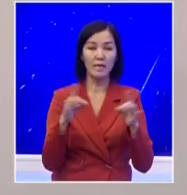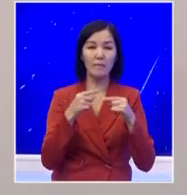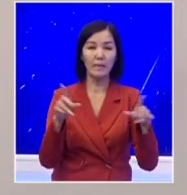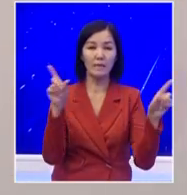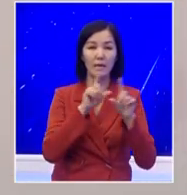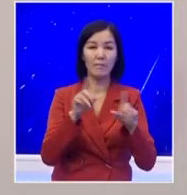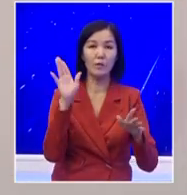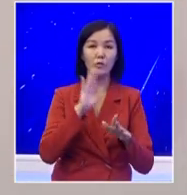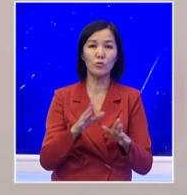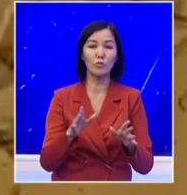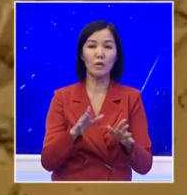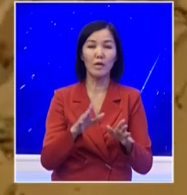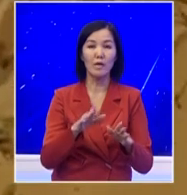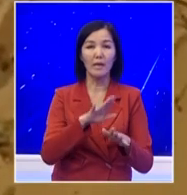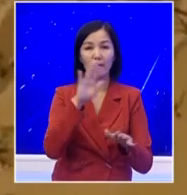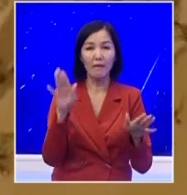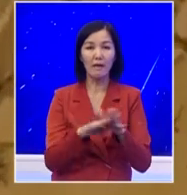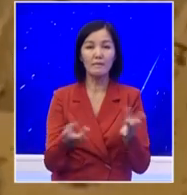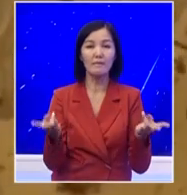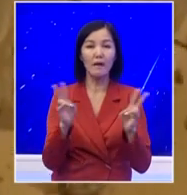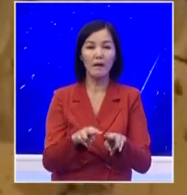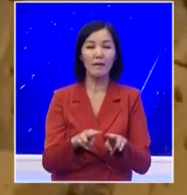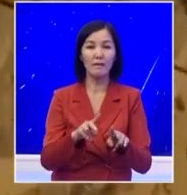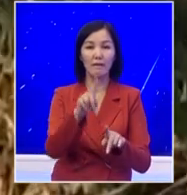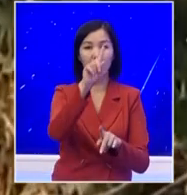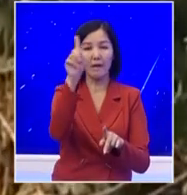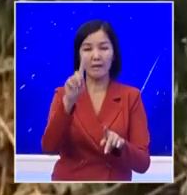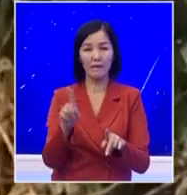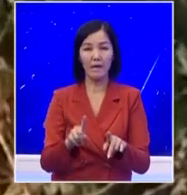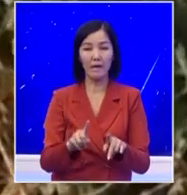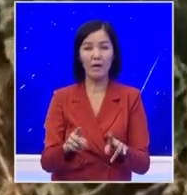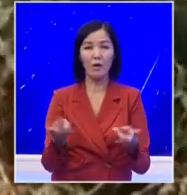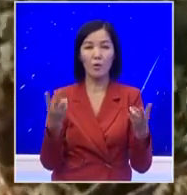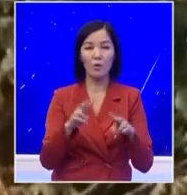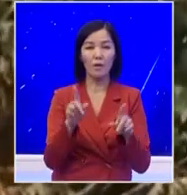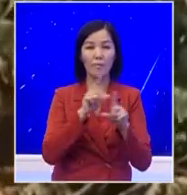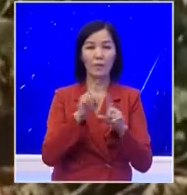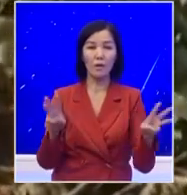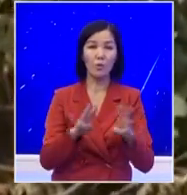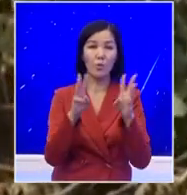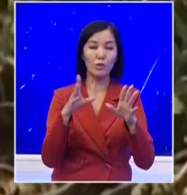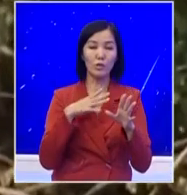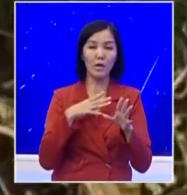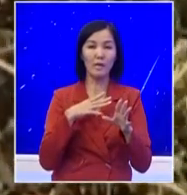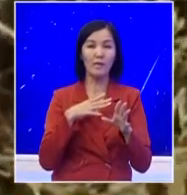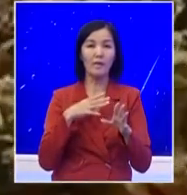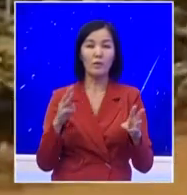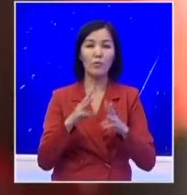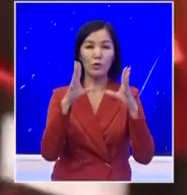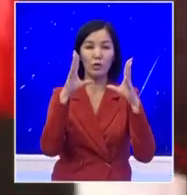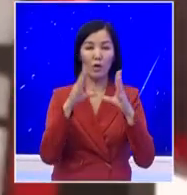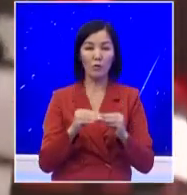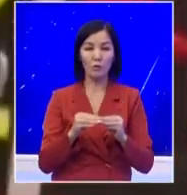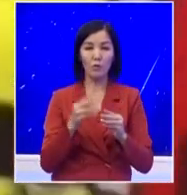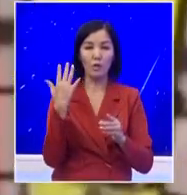де ғимараттар су астында қалды. Аймақта найзағай түсуі салдарынан бірнеше ғимаратта өрт шықты. Тілсіз жауда ұзықтау үшін